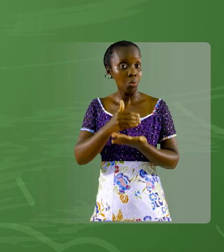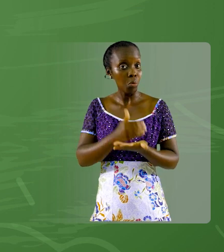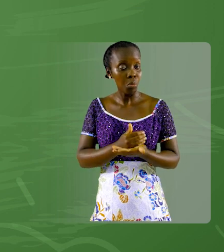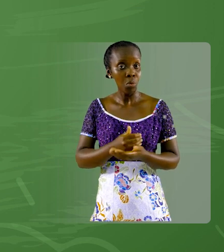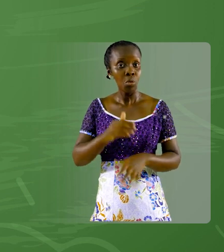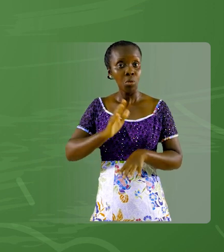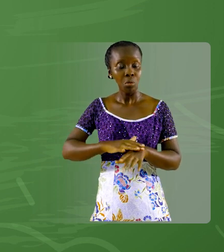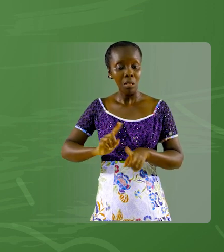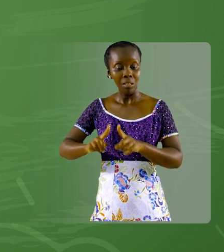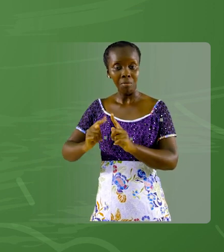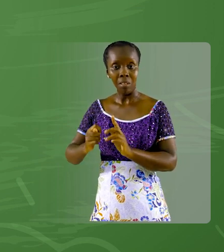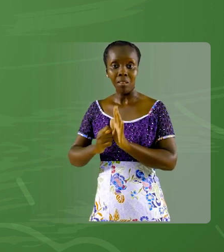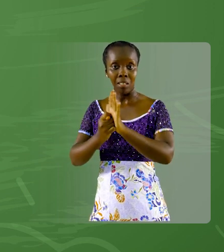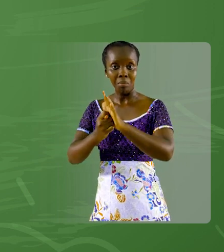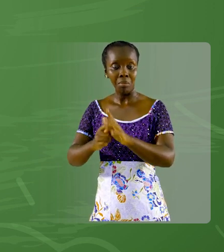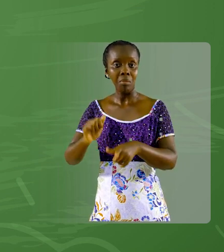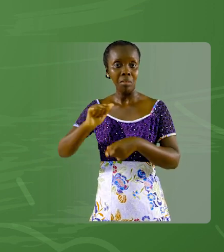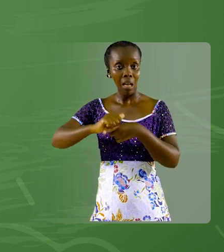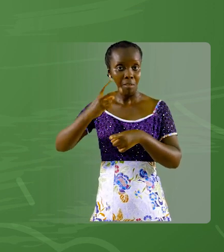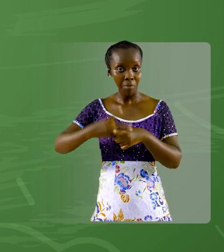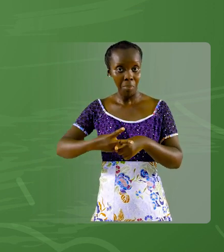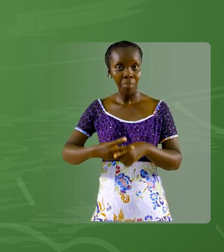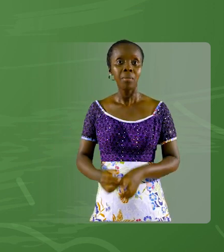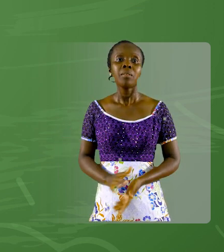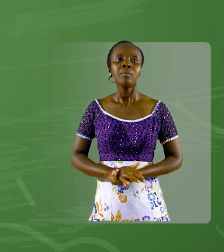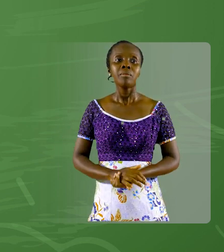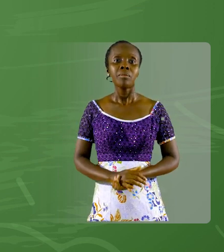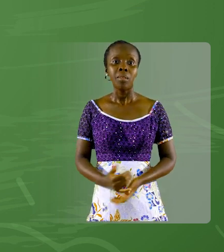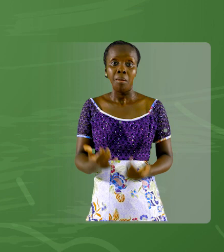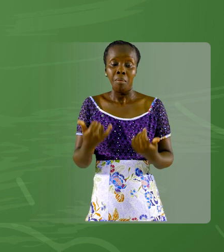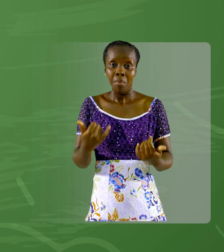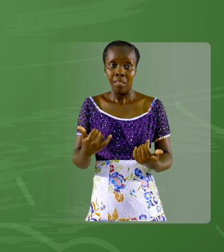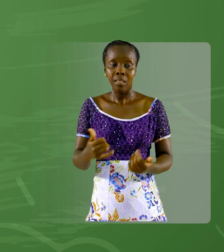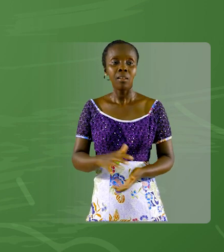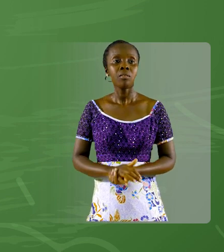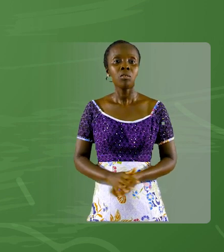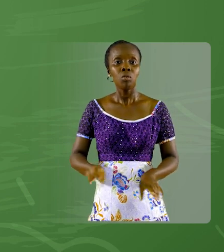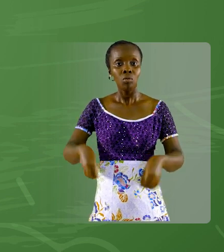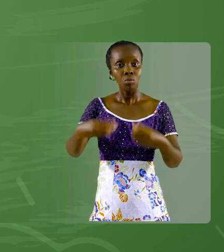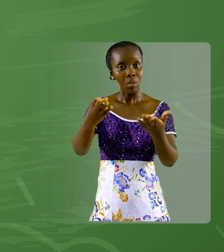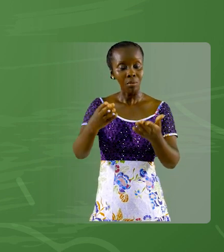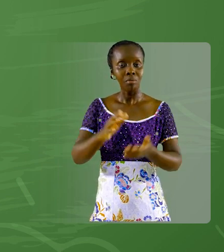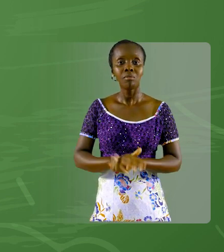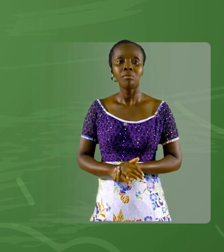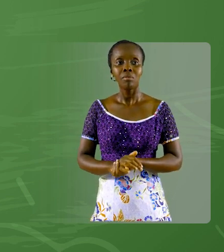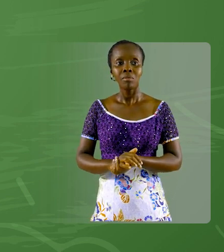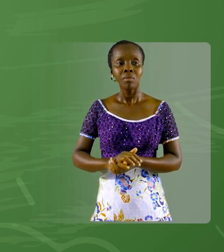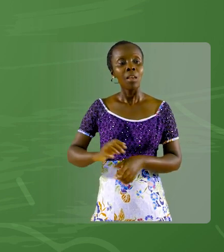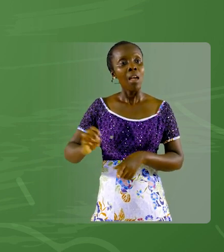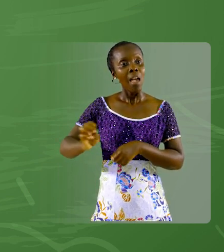différents types d'adverbes. Nous vous laissons un exercice